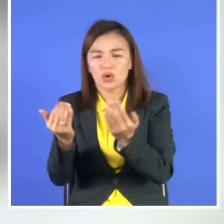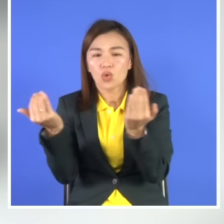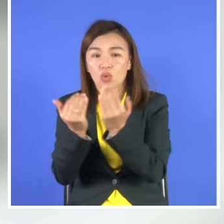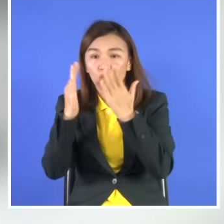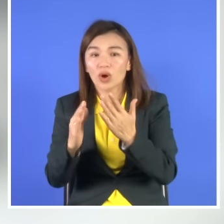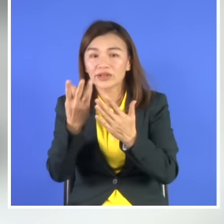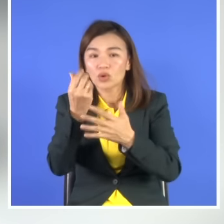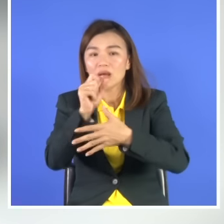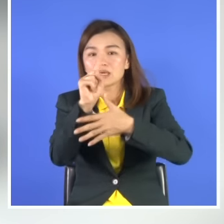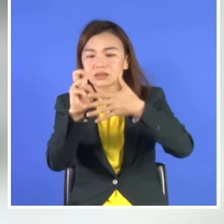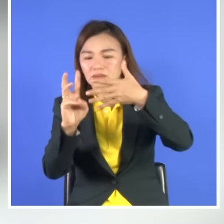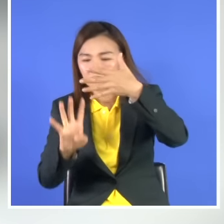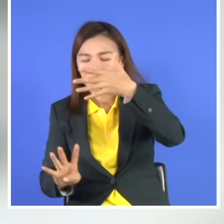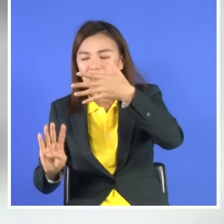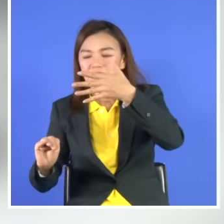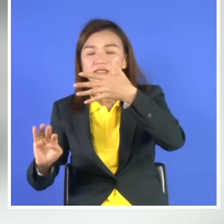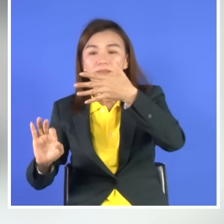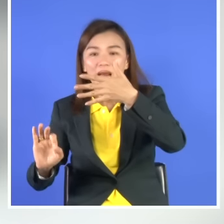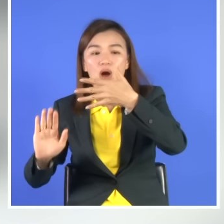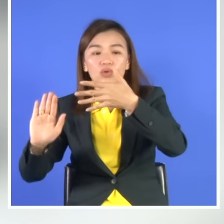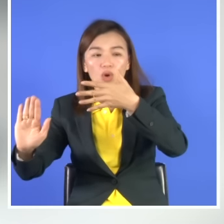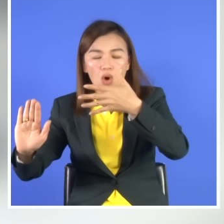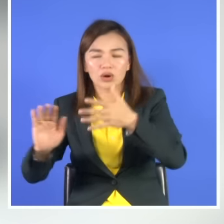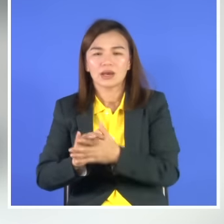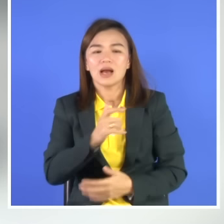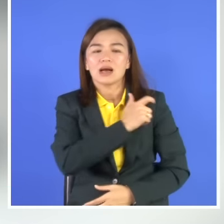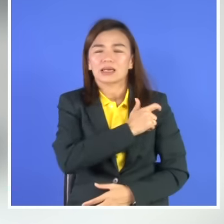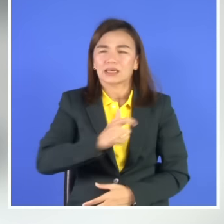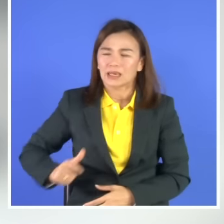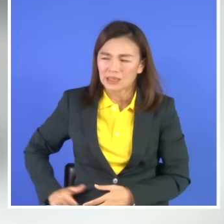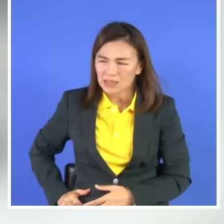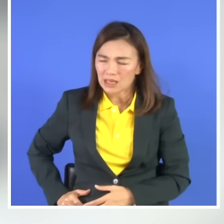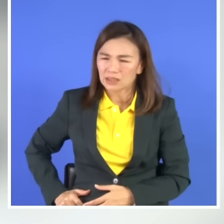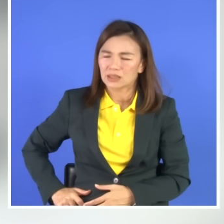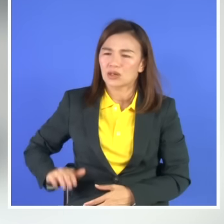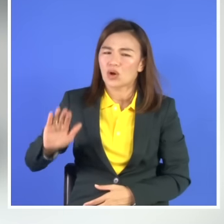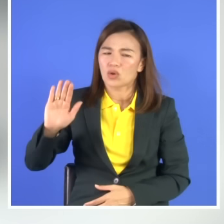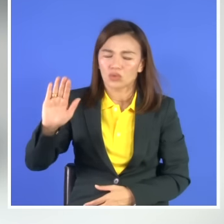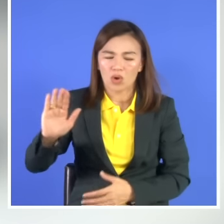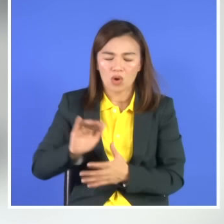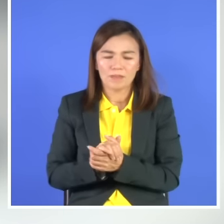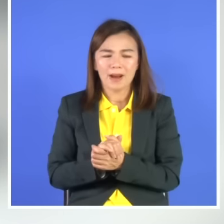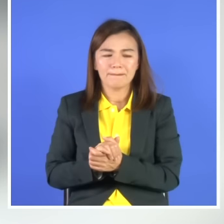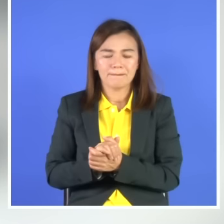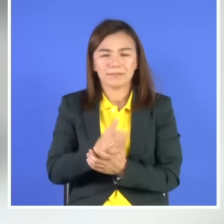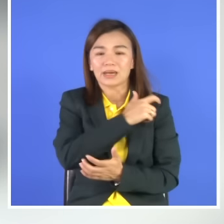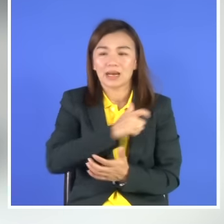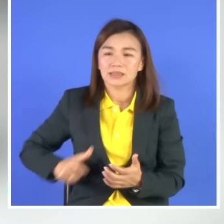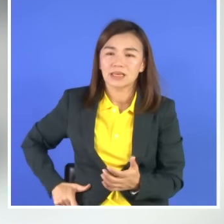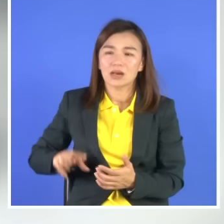บาทสมเด็จพระจอมเกล้าเจ้าอยู่หัวประสูติแต่เจ้าจอมมันดาหุ่นหรือเท้าทรงกันดาลนั่นเอง มีประวั